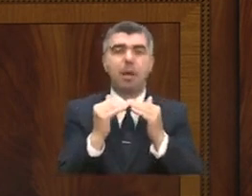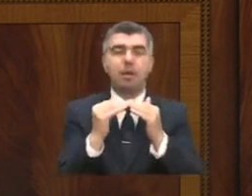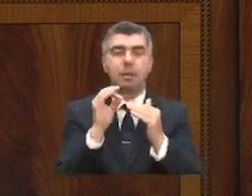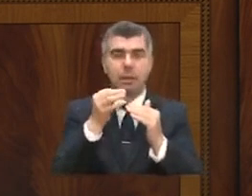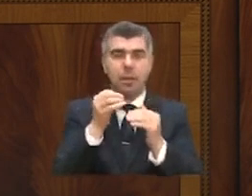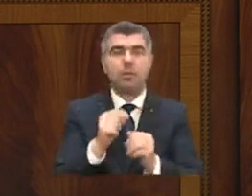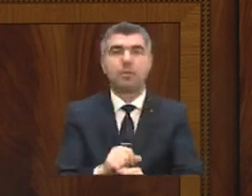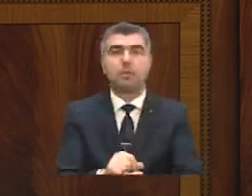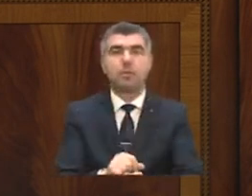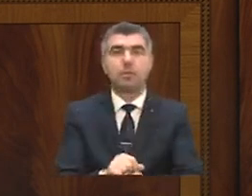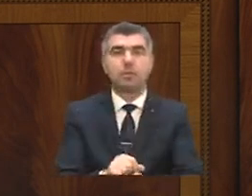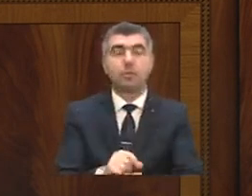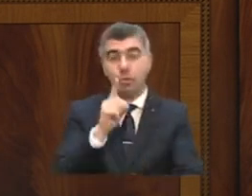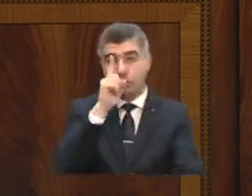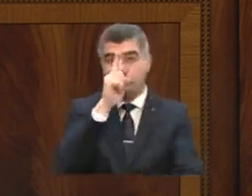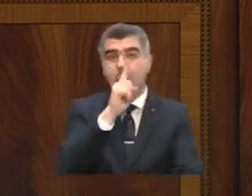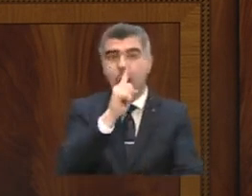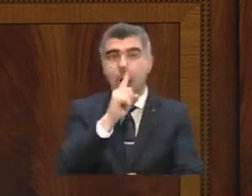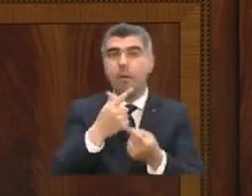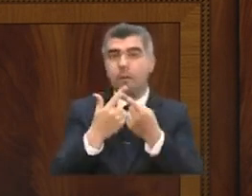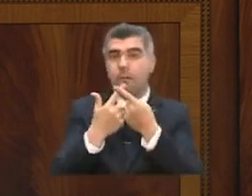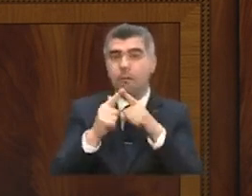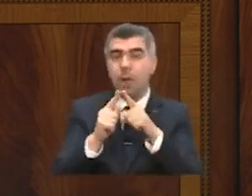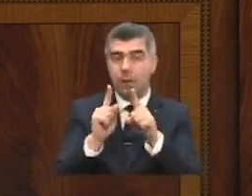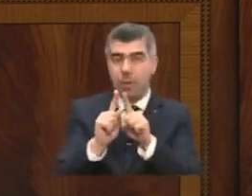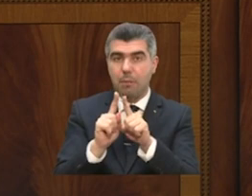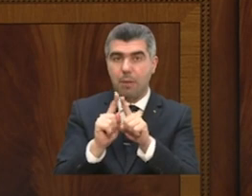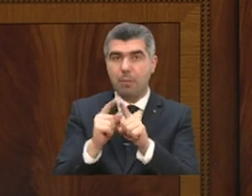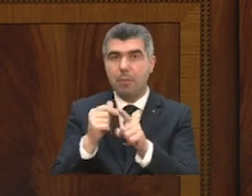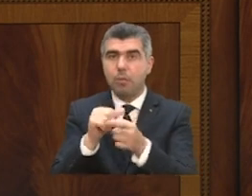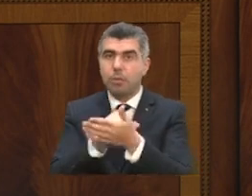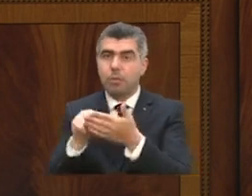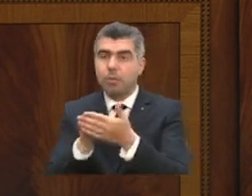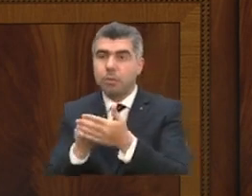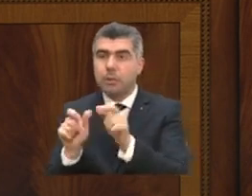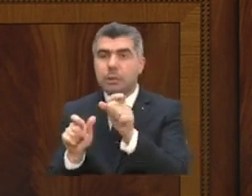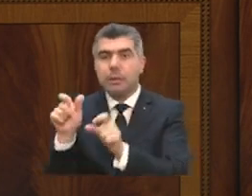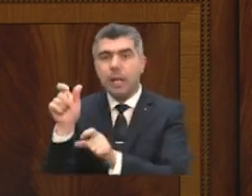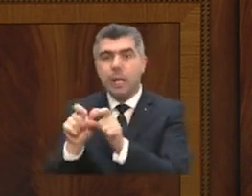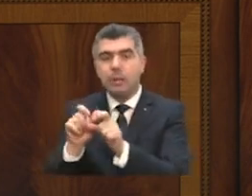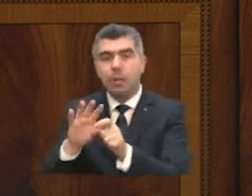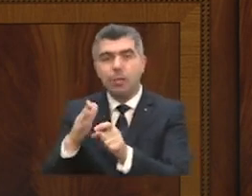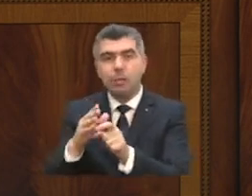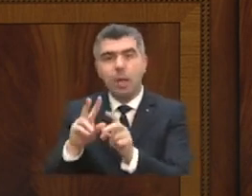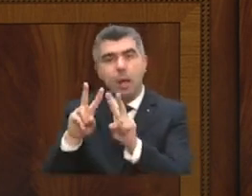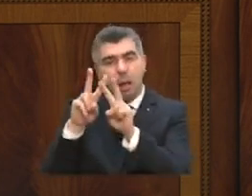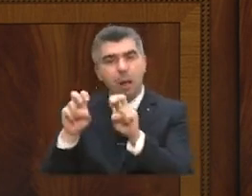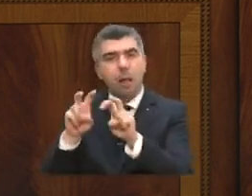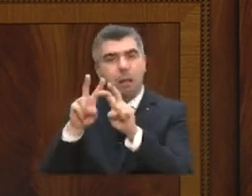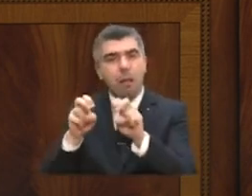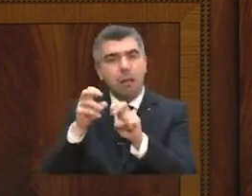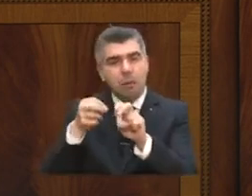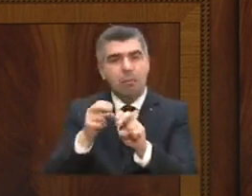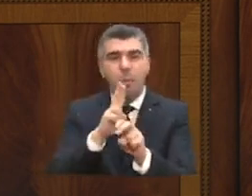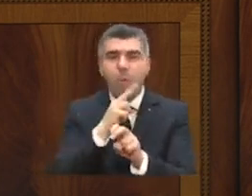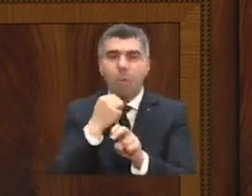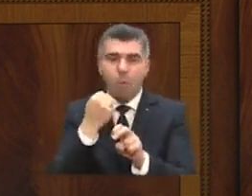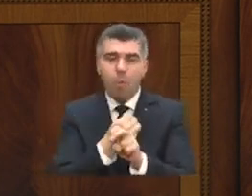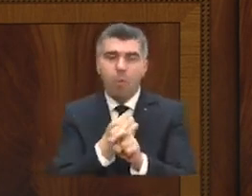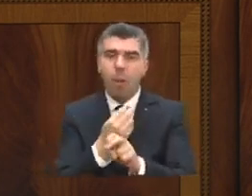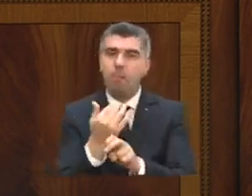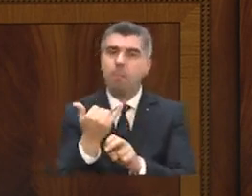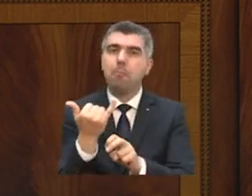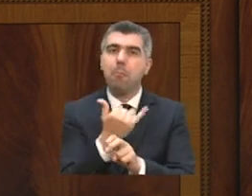والمعتاد، وستكون مجموعة من المواد الاستهلاكية محل تتبع ومراقبة، بحيث ستعمل الحكومة على